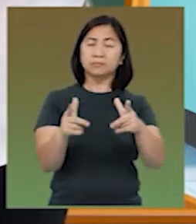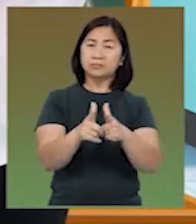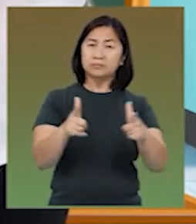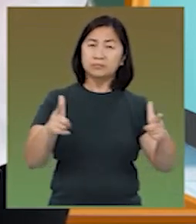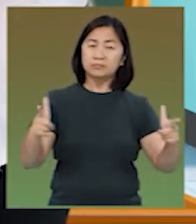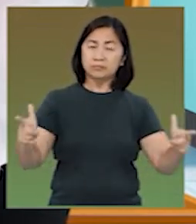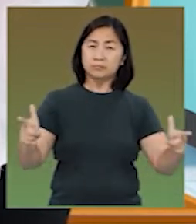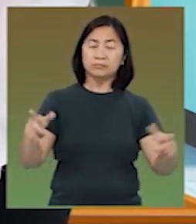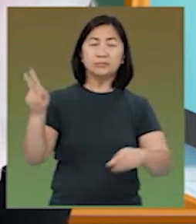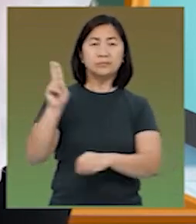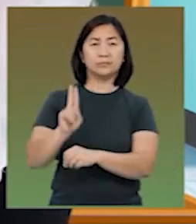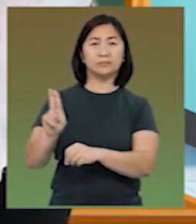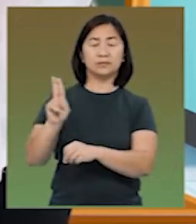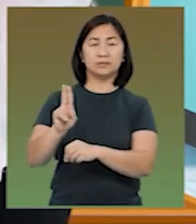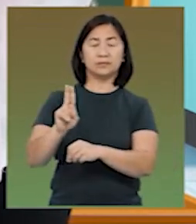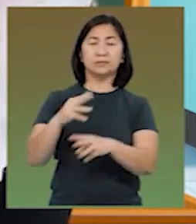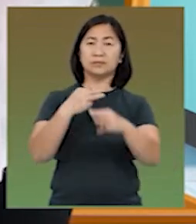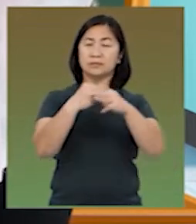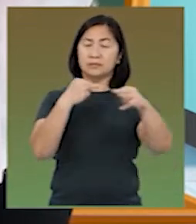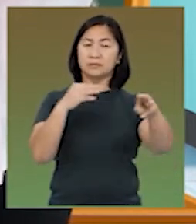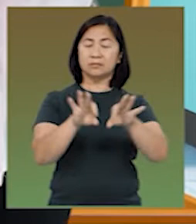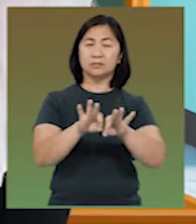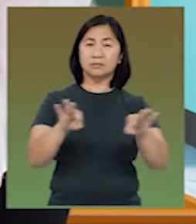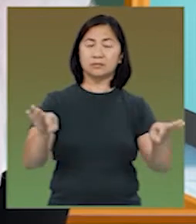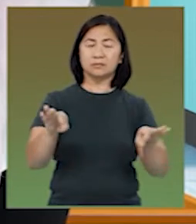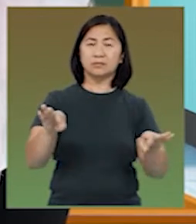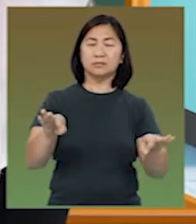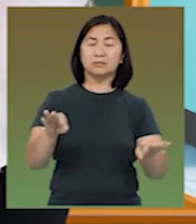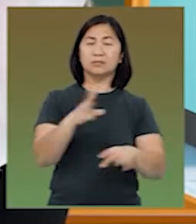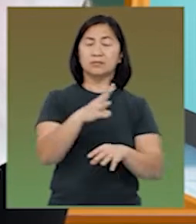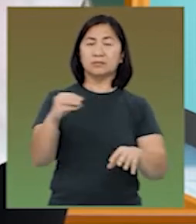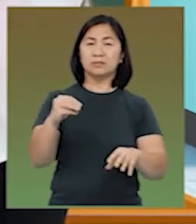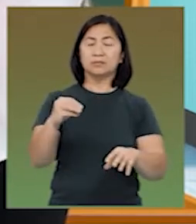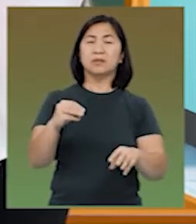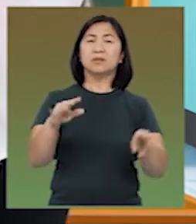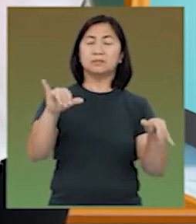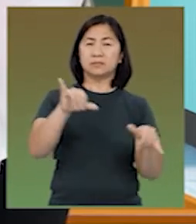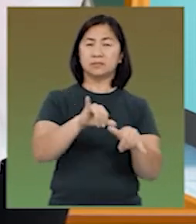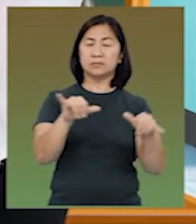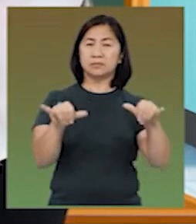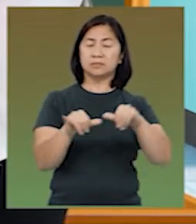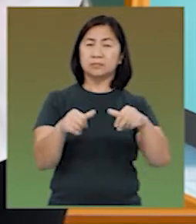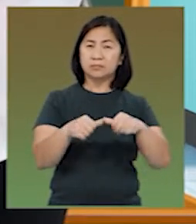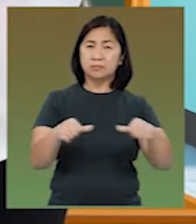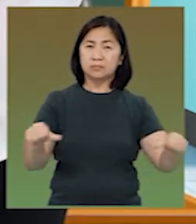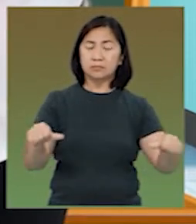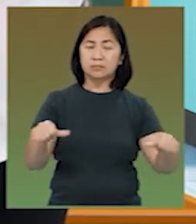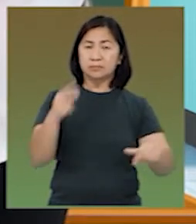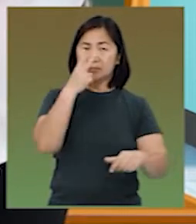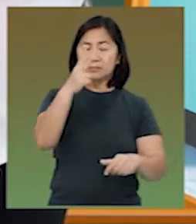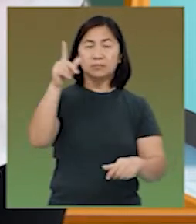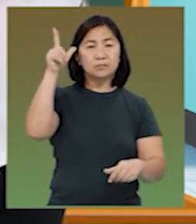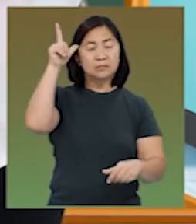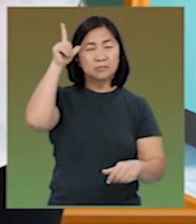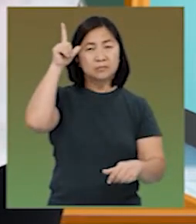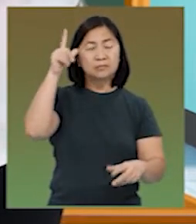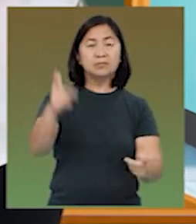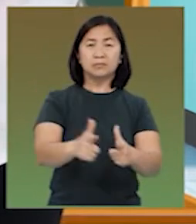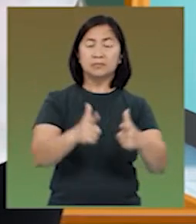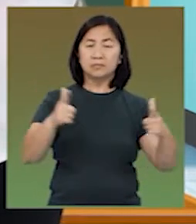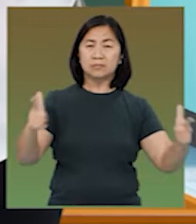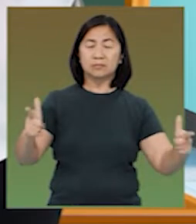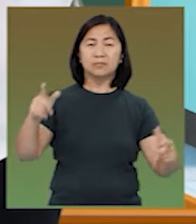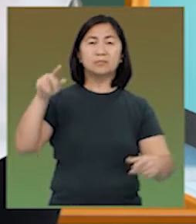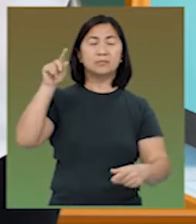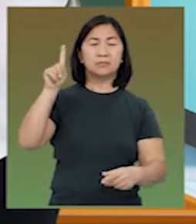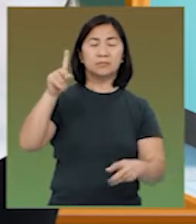length nito gamit ang meter stick at measuring tape. Nakita ni Lino na may habang 1